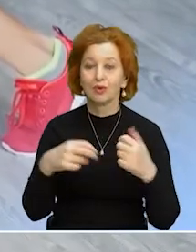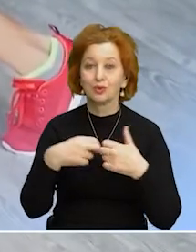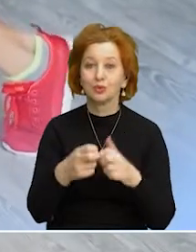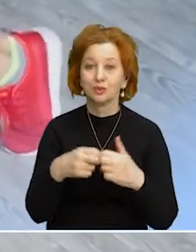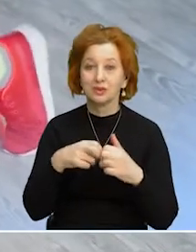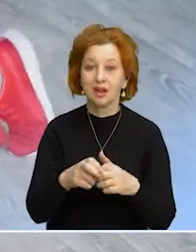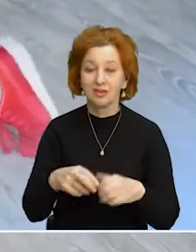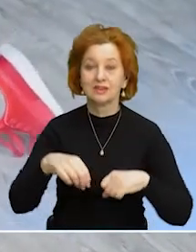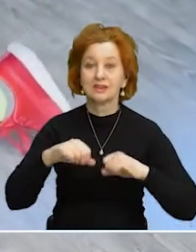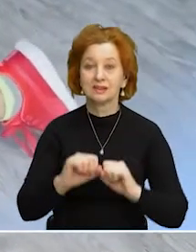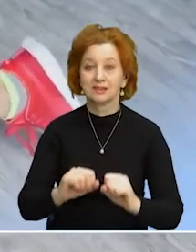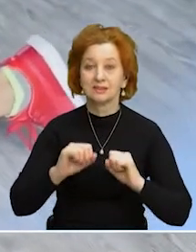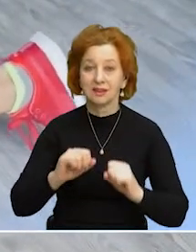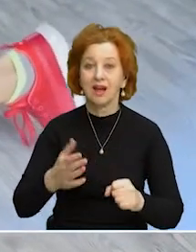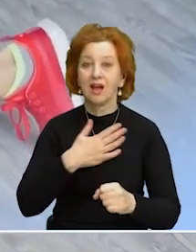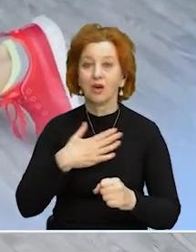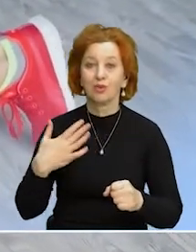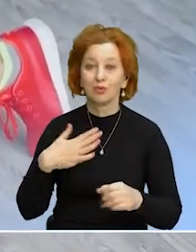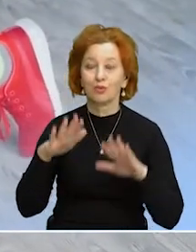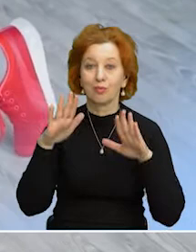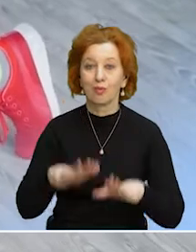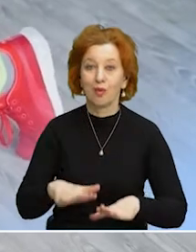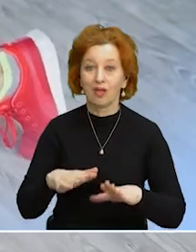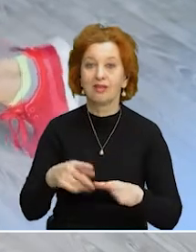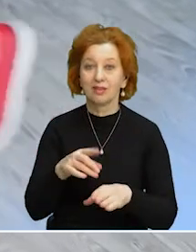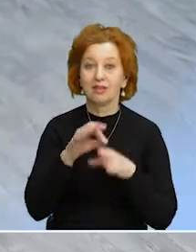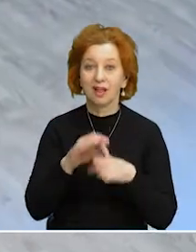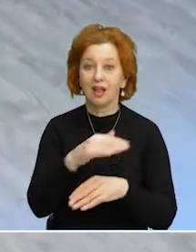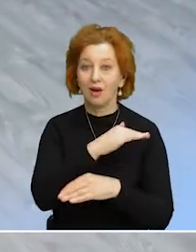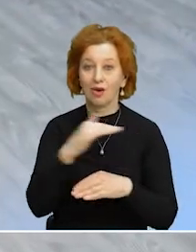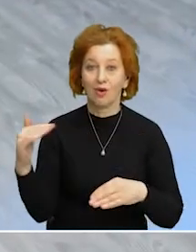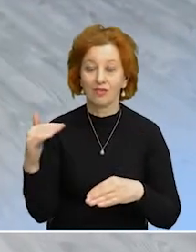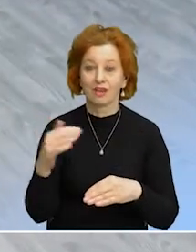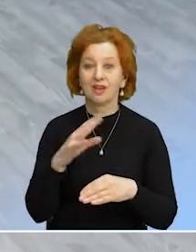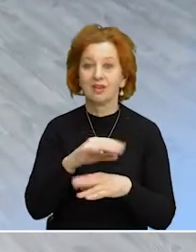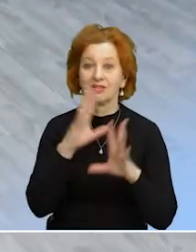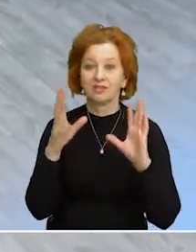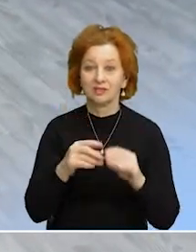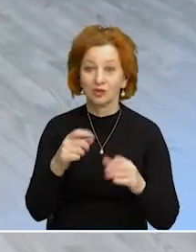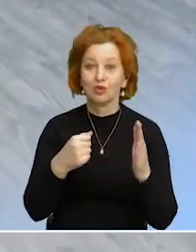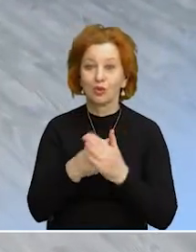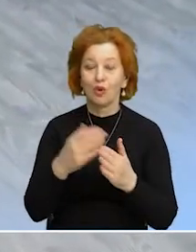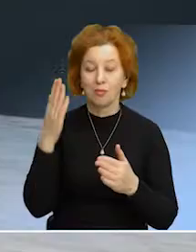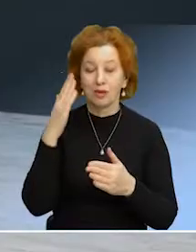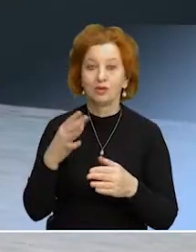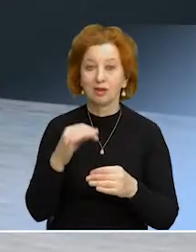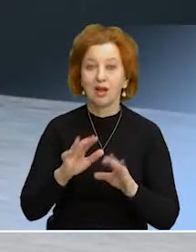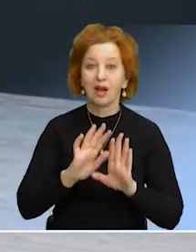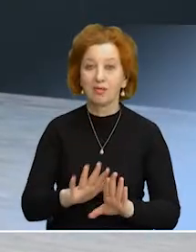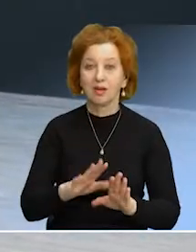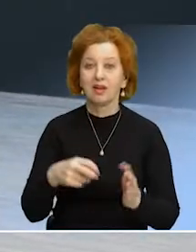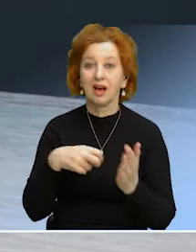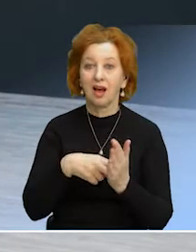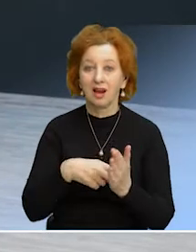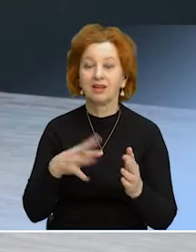суставами. Сгибая локти назад, касайтесь грудью пола. При этом ваше тело – ровная линия, от пяток до макушки.